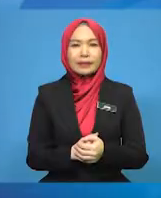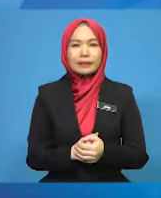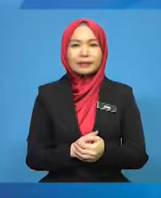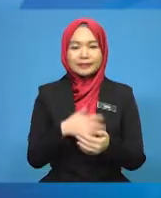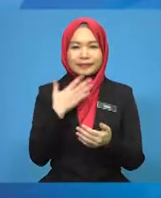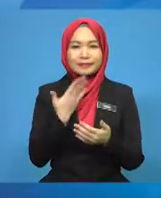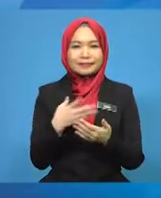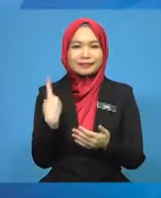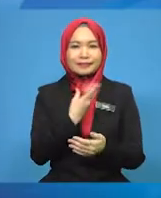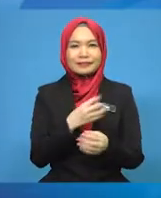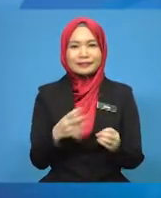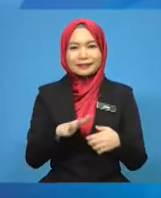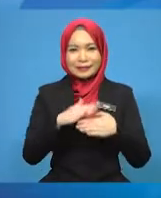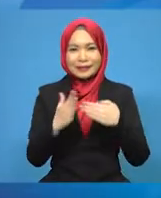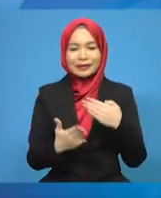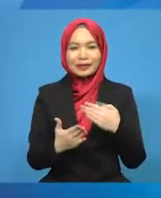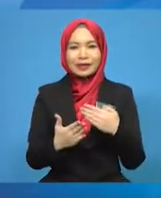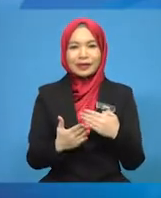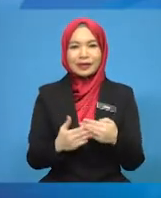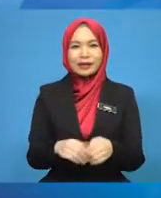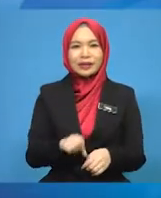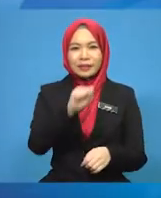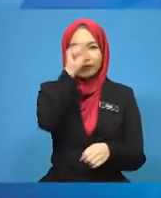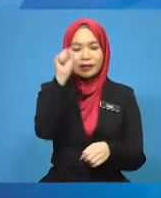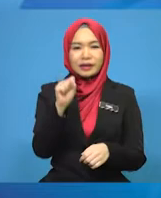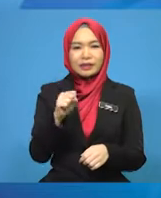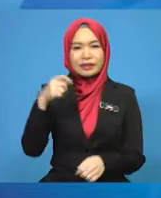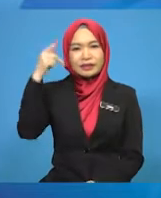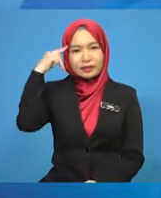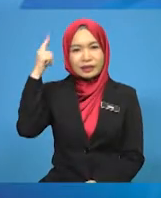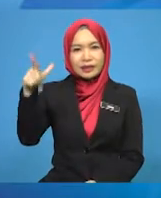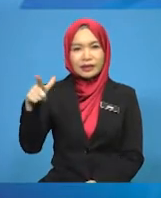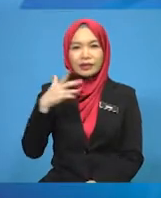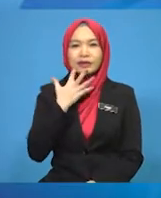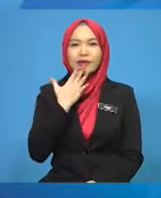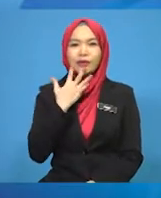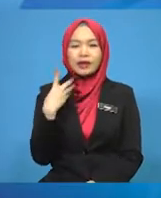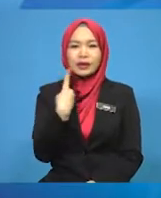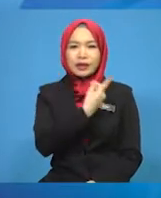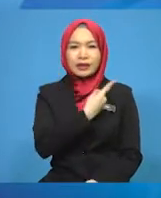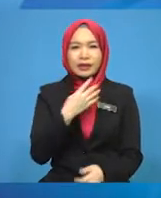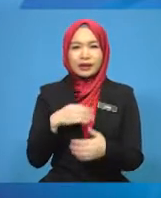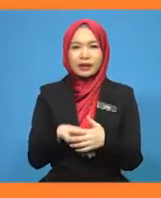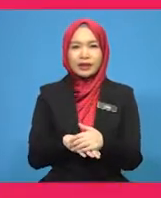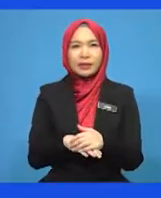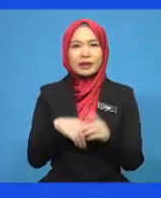Baiklah, kita dah habis sentuh mengenai soal psikologi warna. Sekarang kita masuk ke subtopik yang